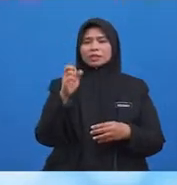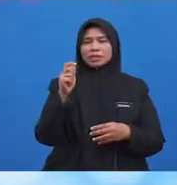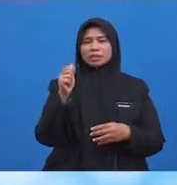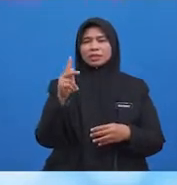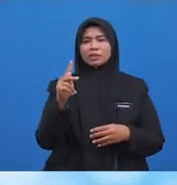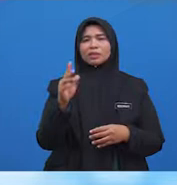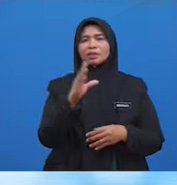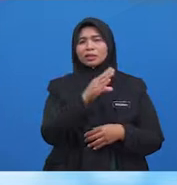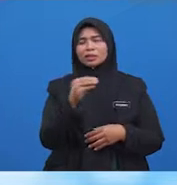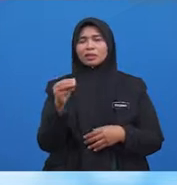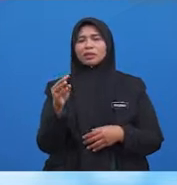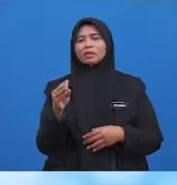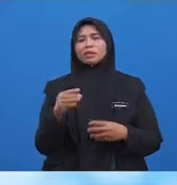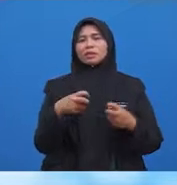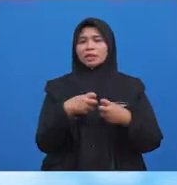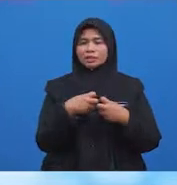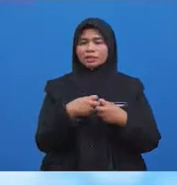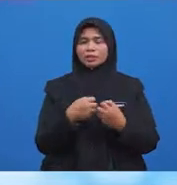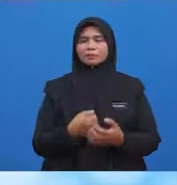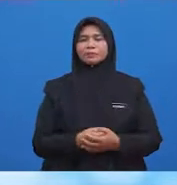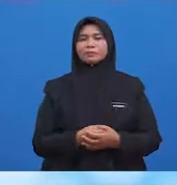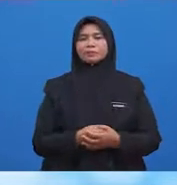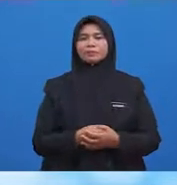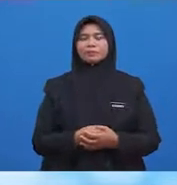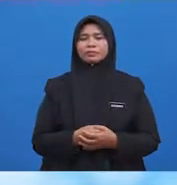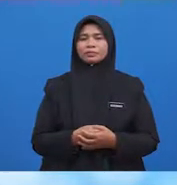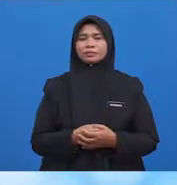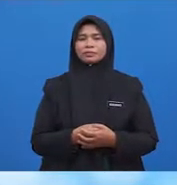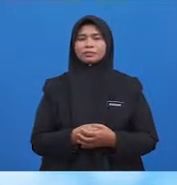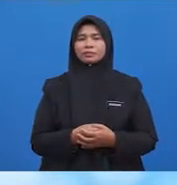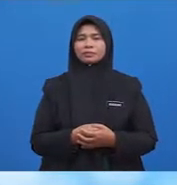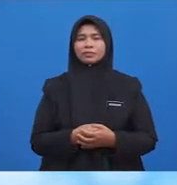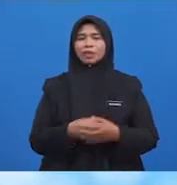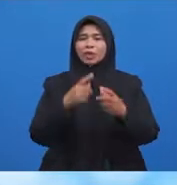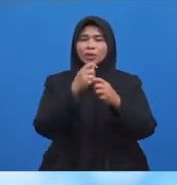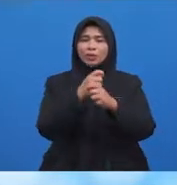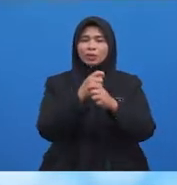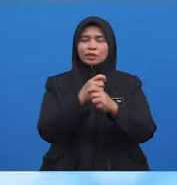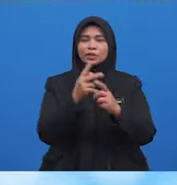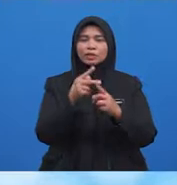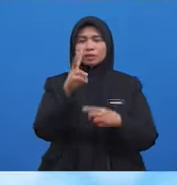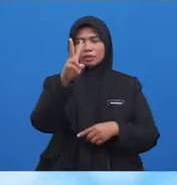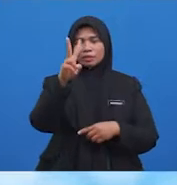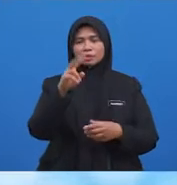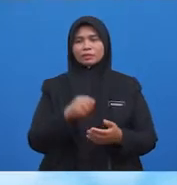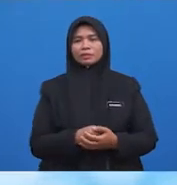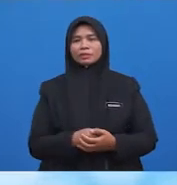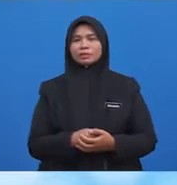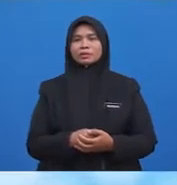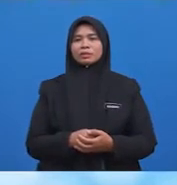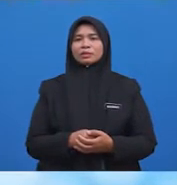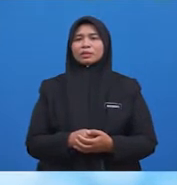cetak dan Media elektronik tugasan kedua Hai